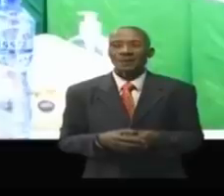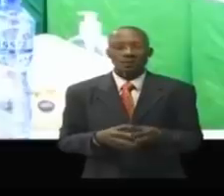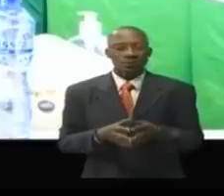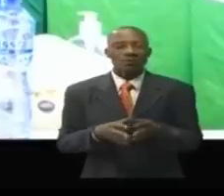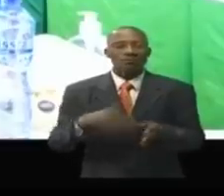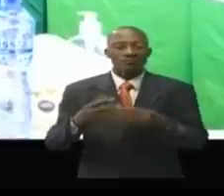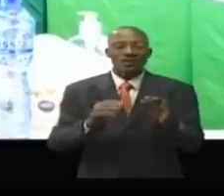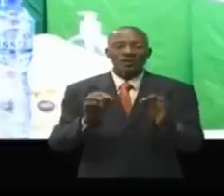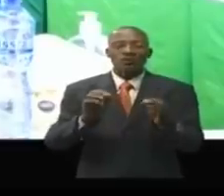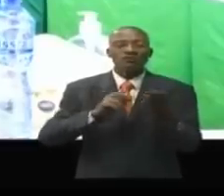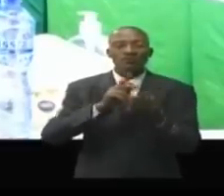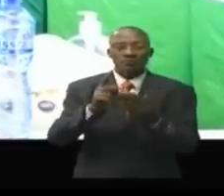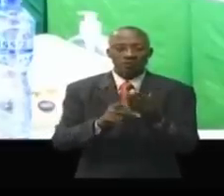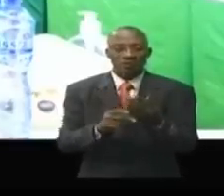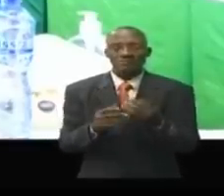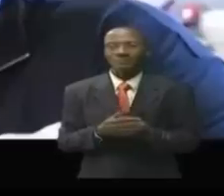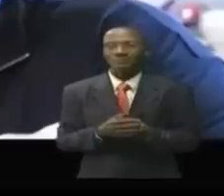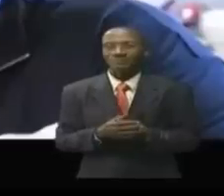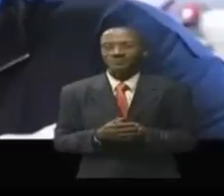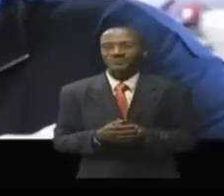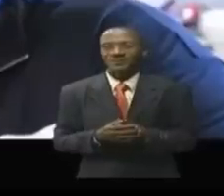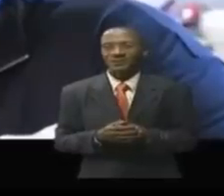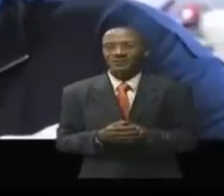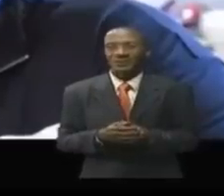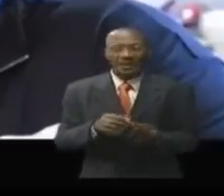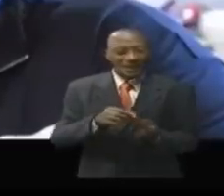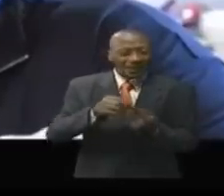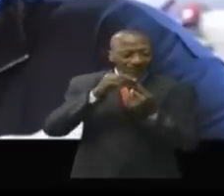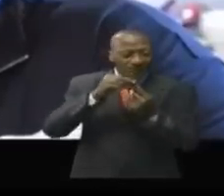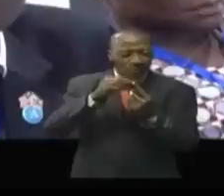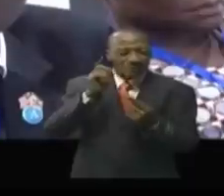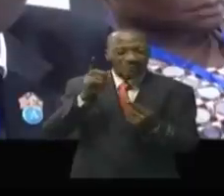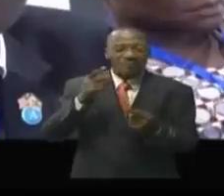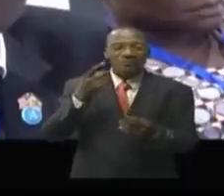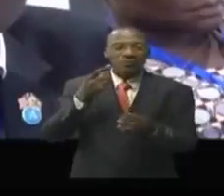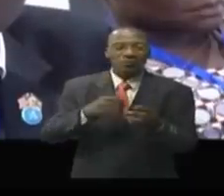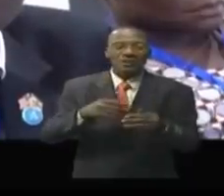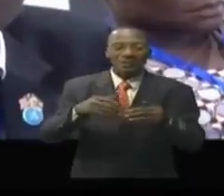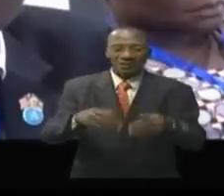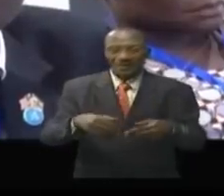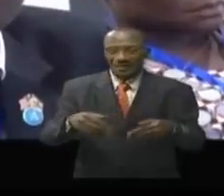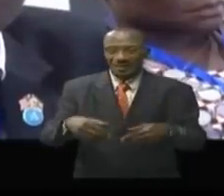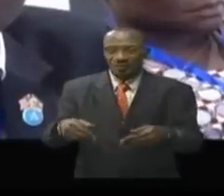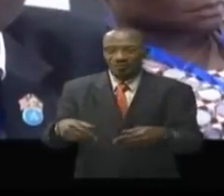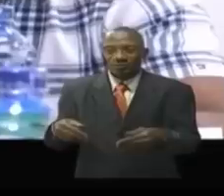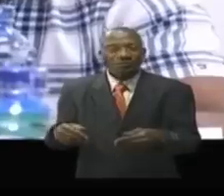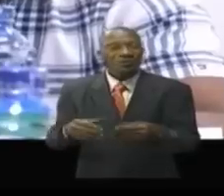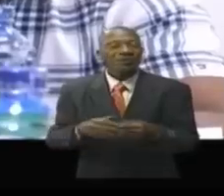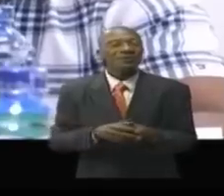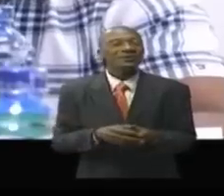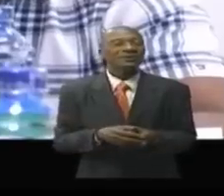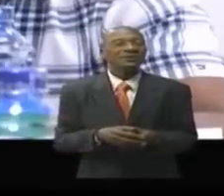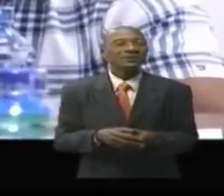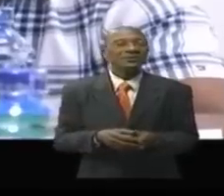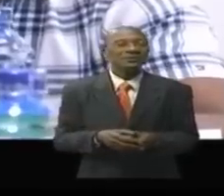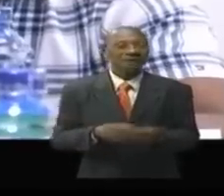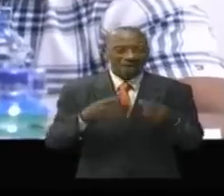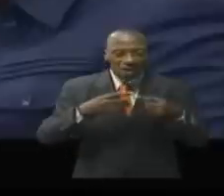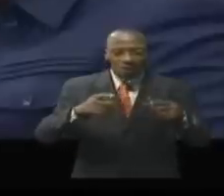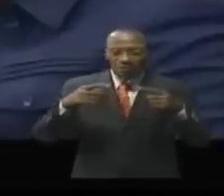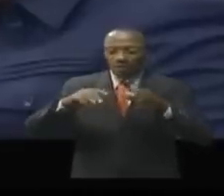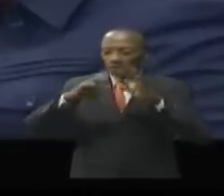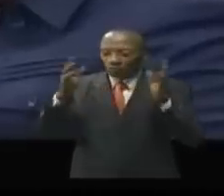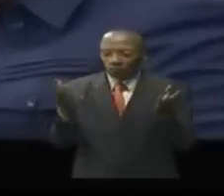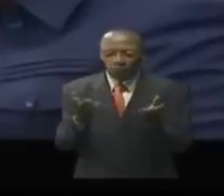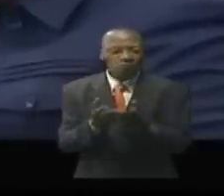Le problème aujourd'hui, c'est l'agriculture sur Brilli, et les réseaux a pour objectif de sensibiliser toutes les couches sociales sur